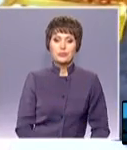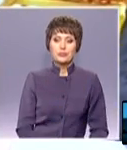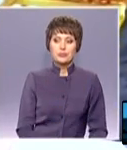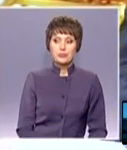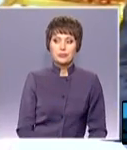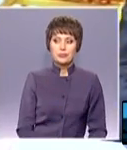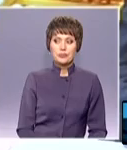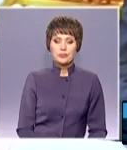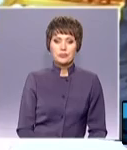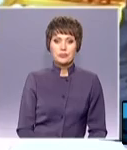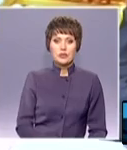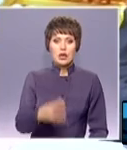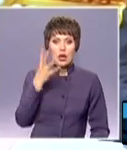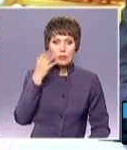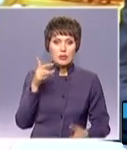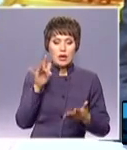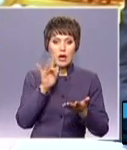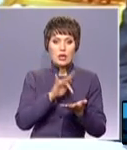жұмыстар атқарылады? Біздің